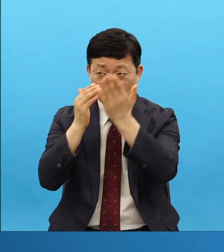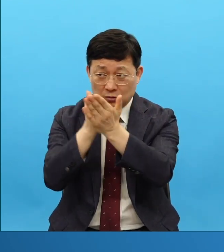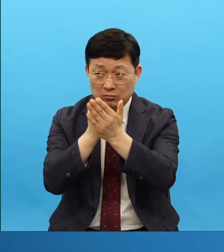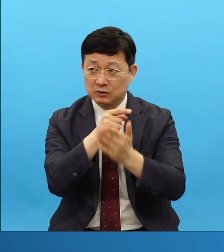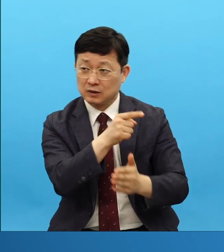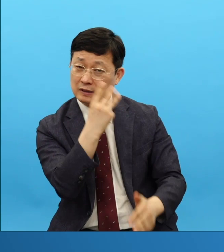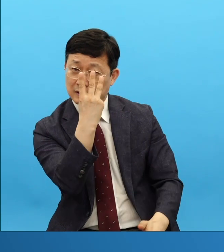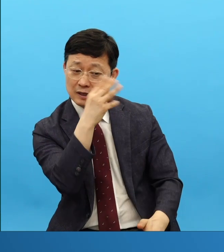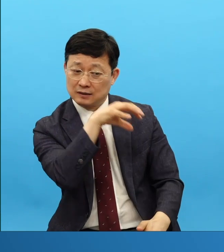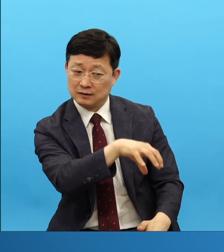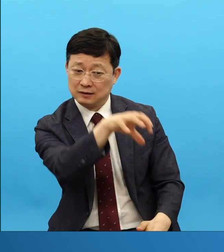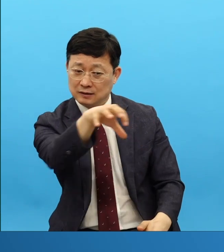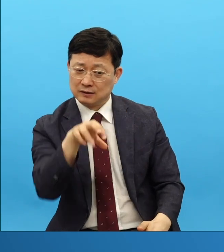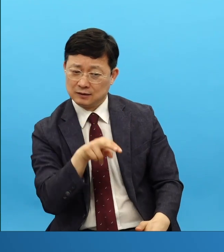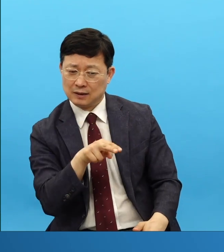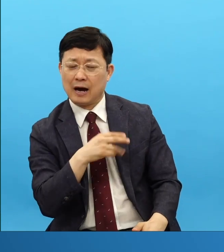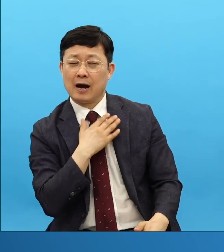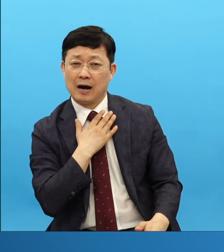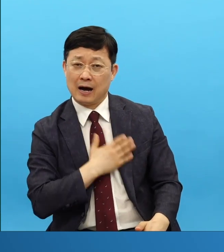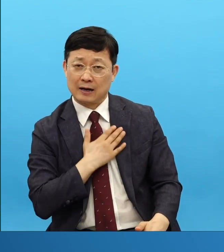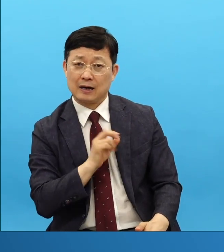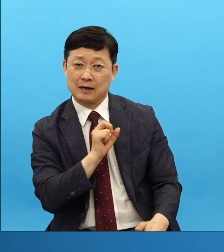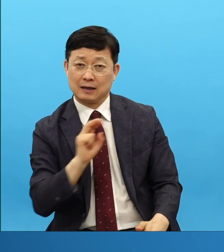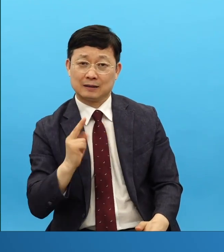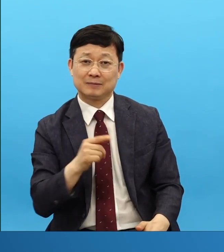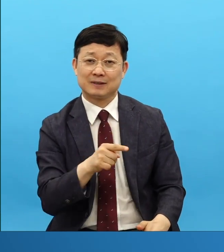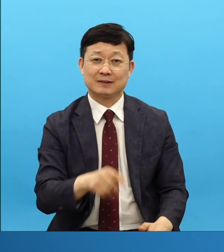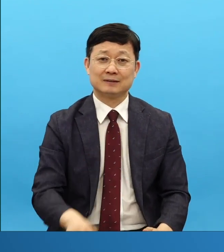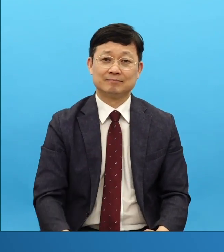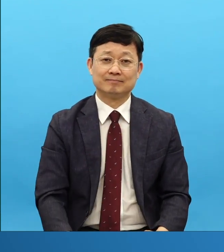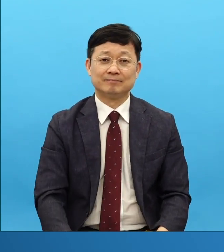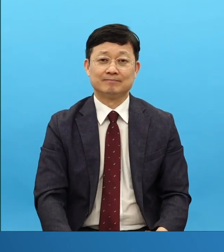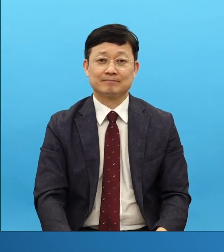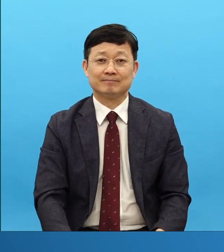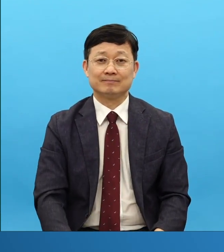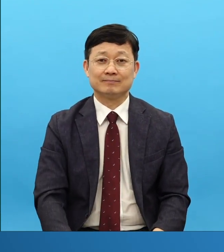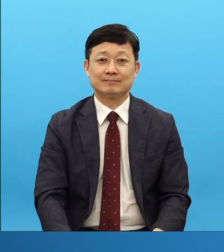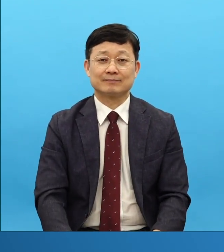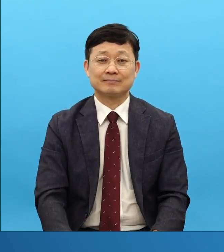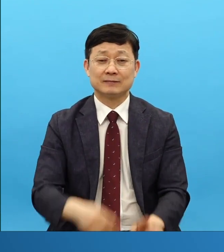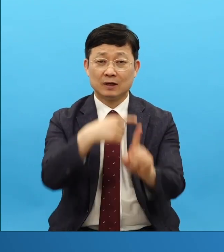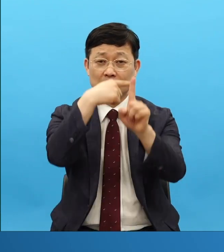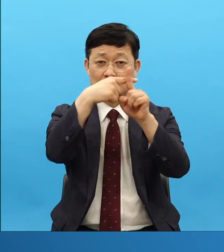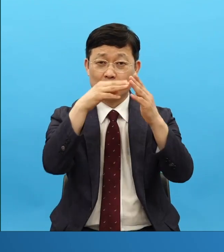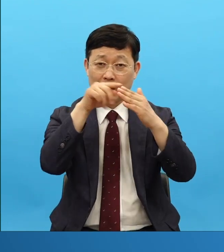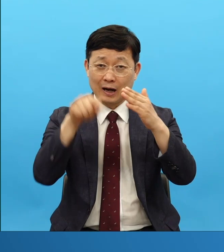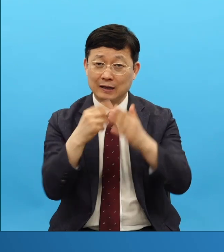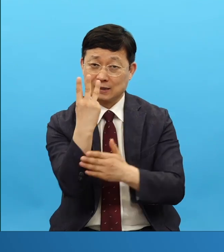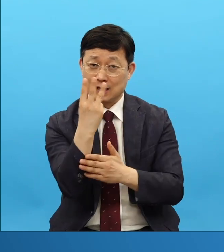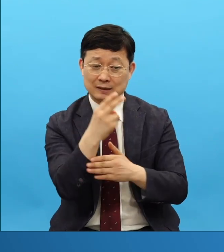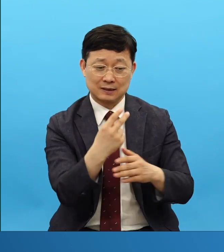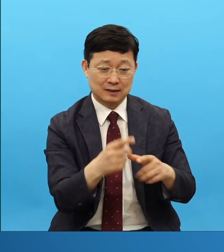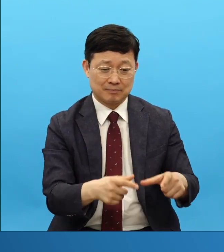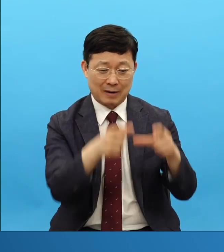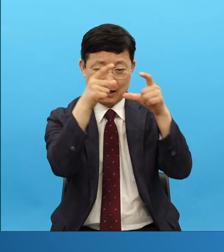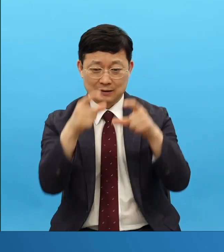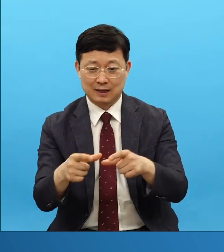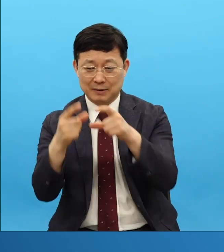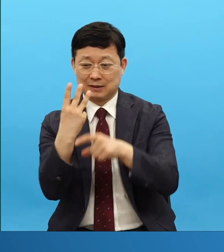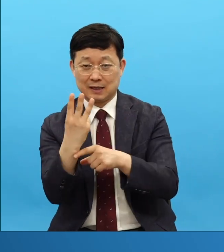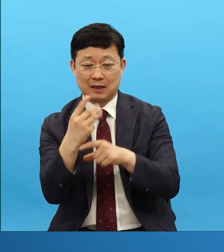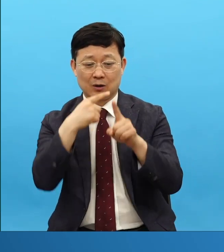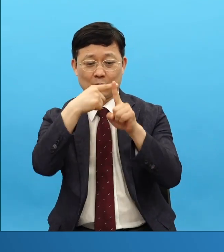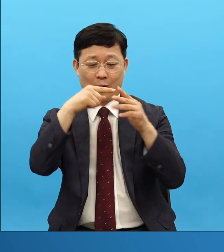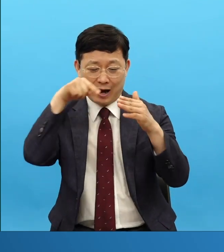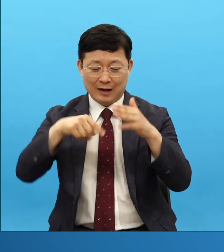가지 뜰을 가지고 있어야 돼요. The nation of the world, all the remnants, all believers must have the three courtyards. 교회 안에다가 이 망대를 세우라니까 밖에 세우는 거